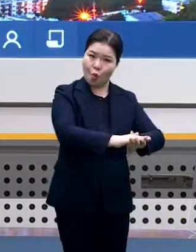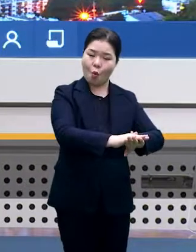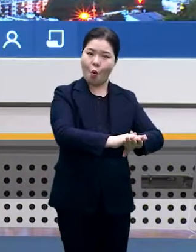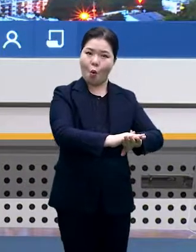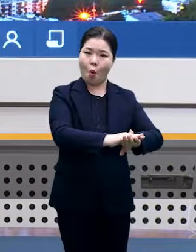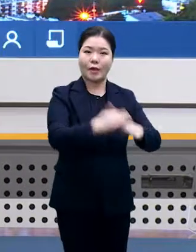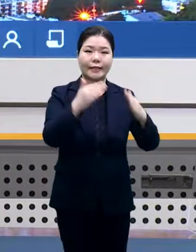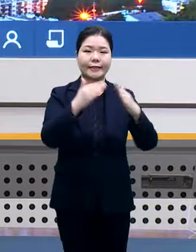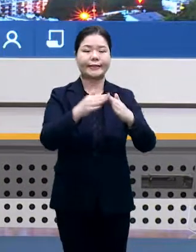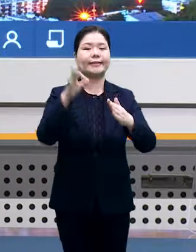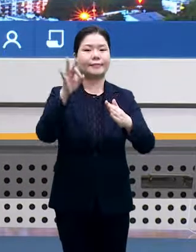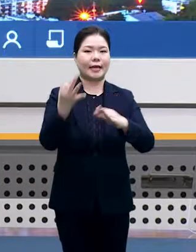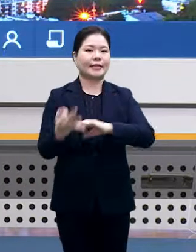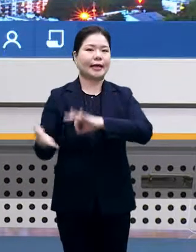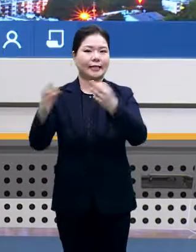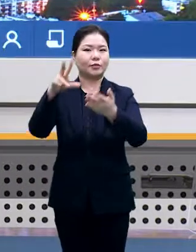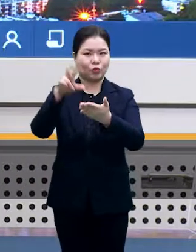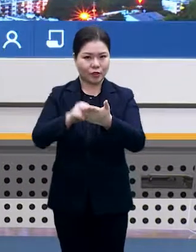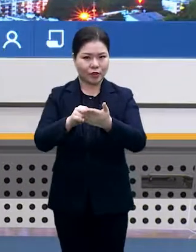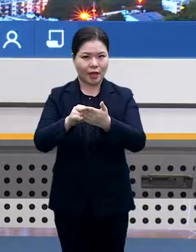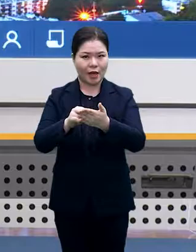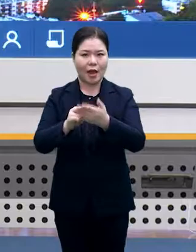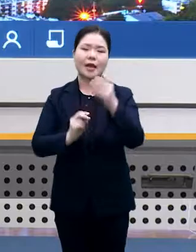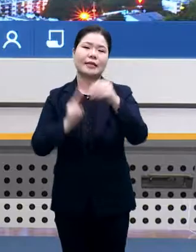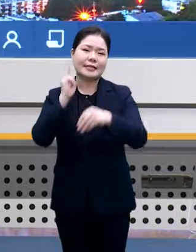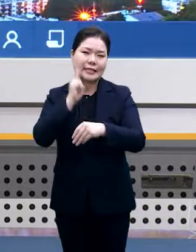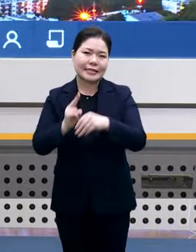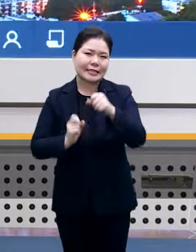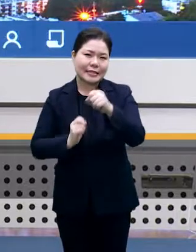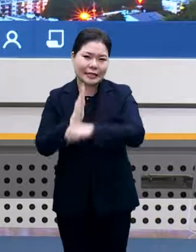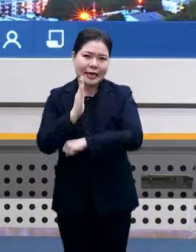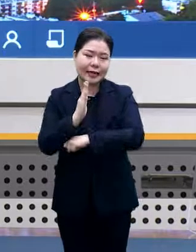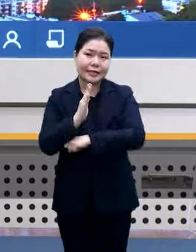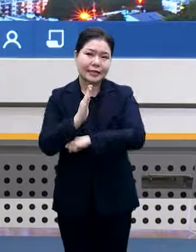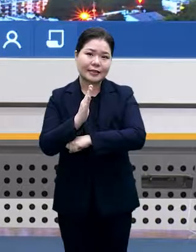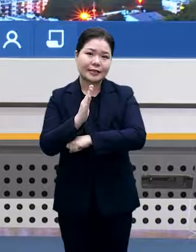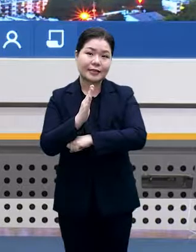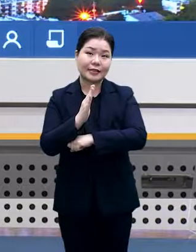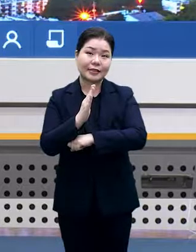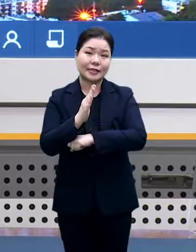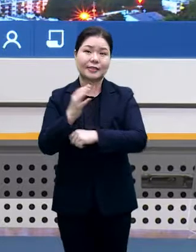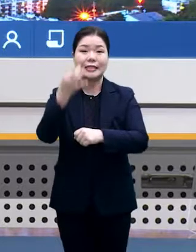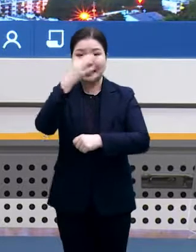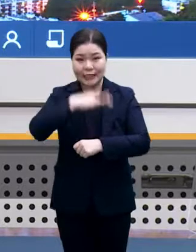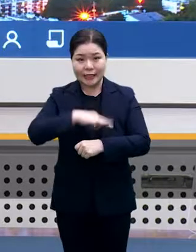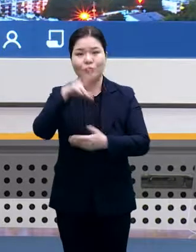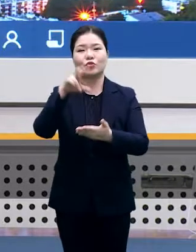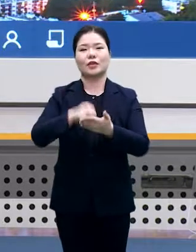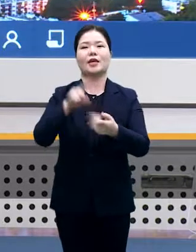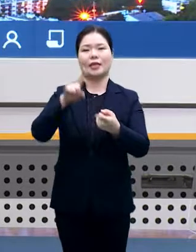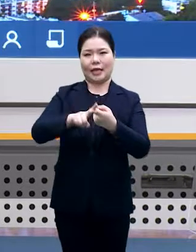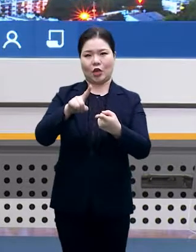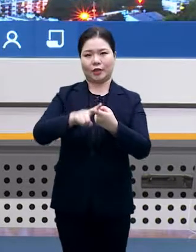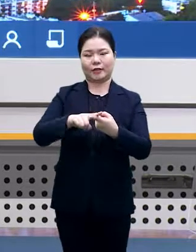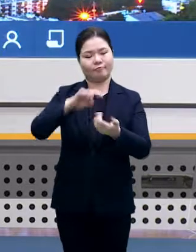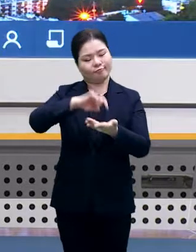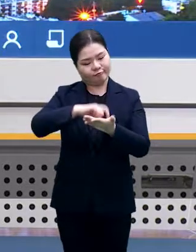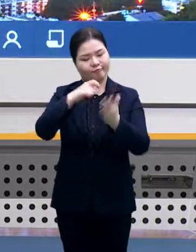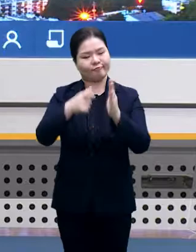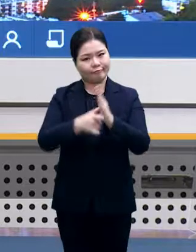말하자면은 집값 상승 문제 또 과도한 개발 이익 문제에